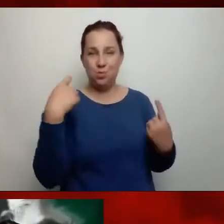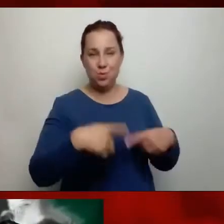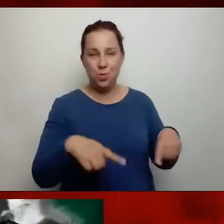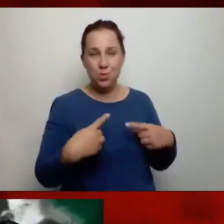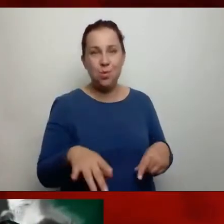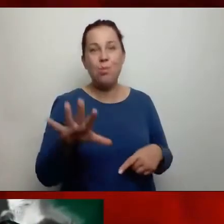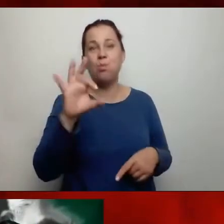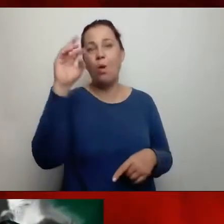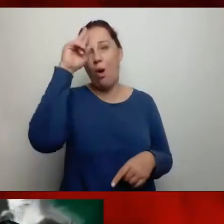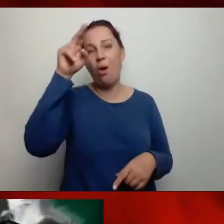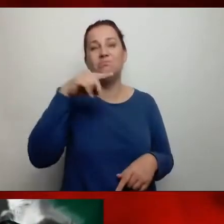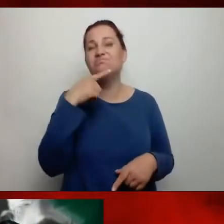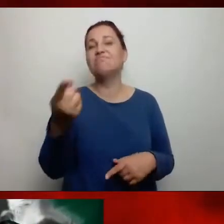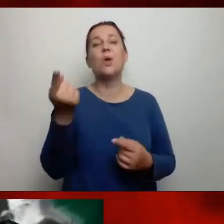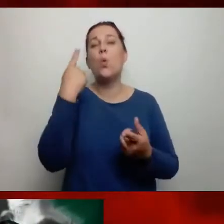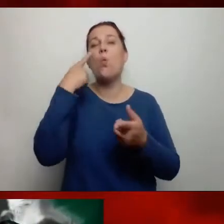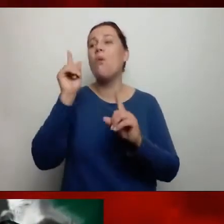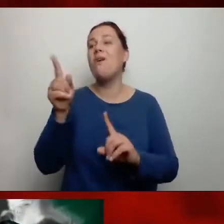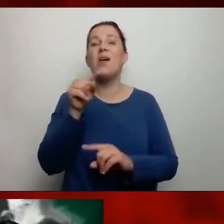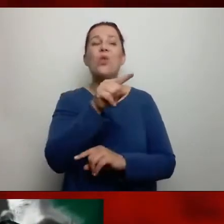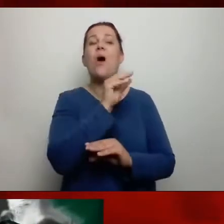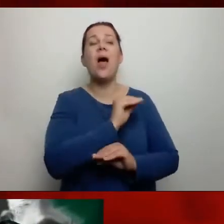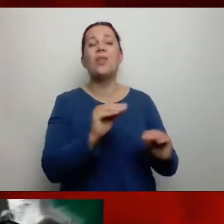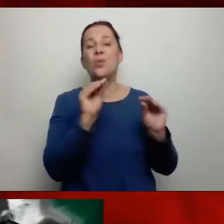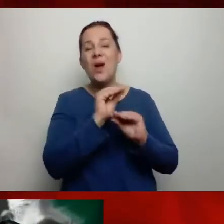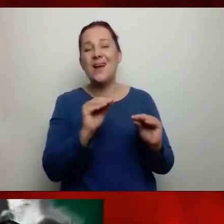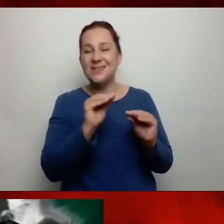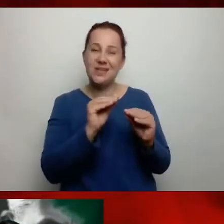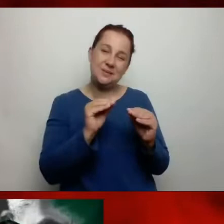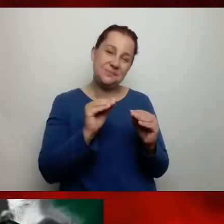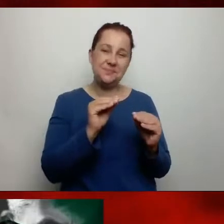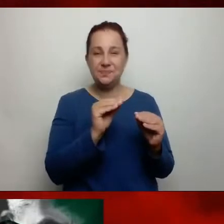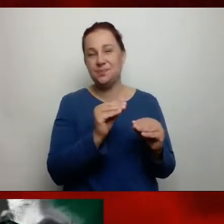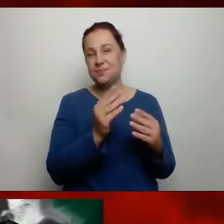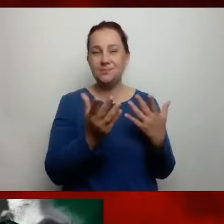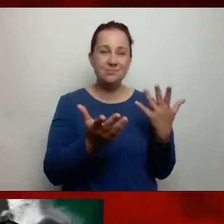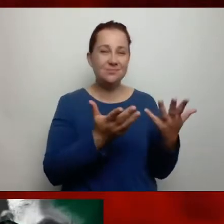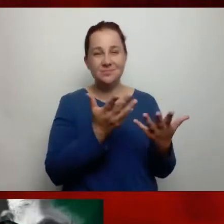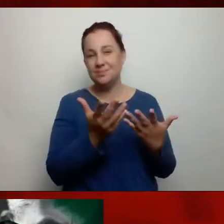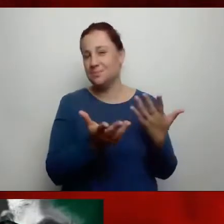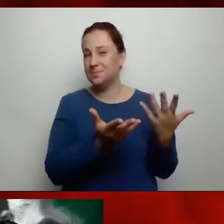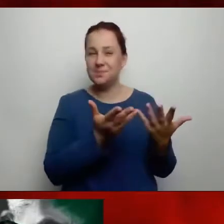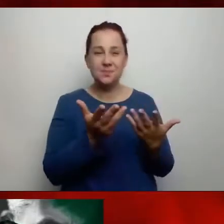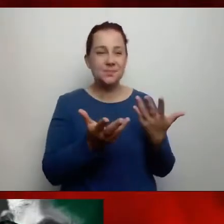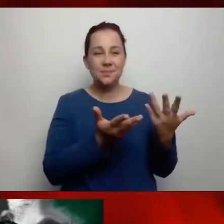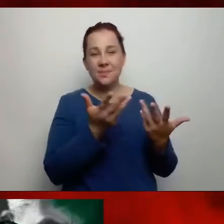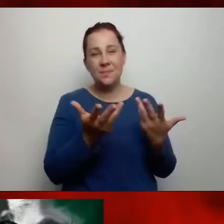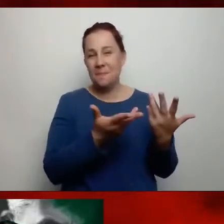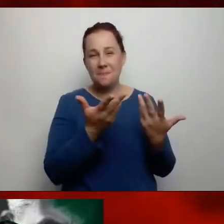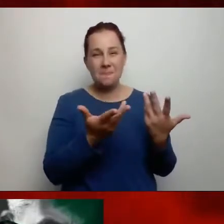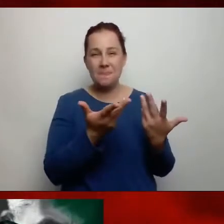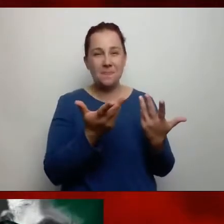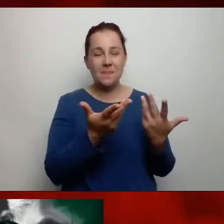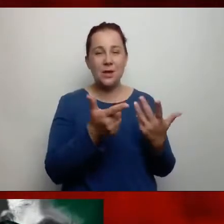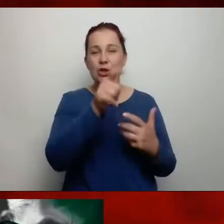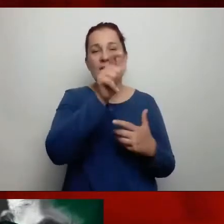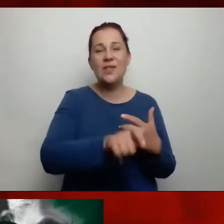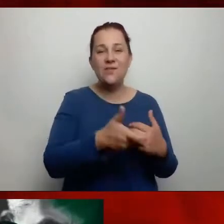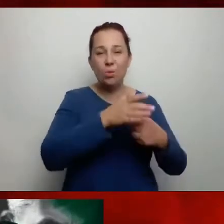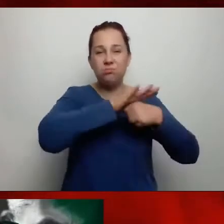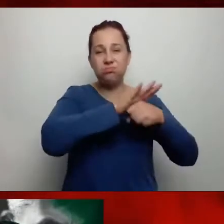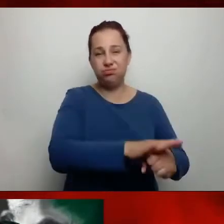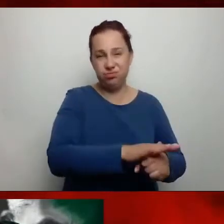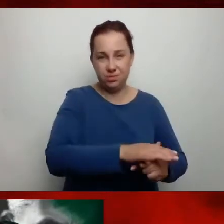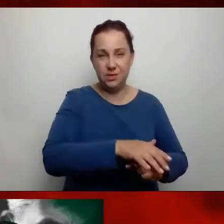ojciec uważał taką edukację za no, tak. tłamszą tą indywidualność. No, nobles